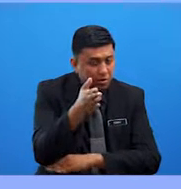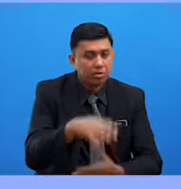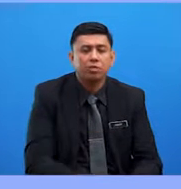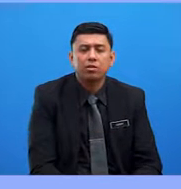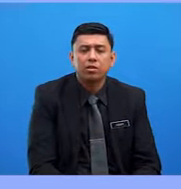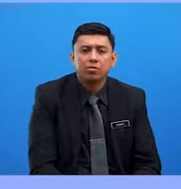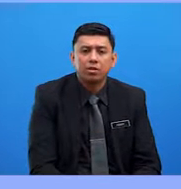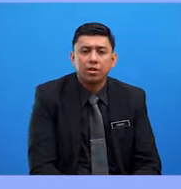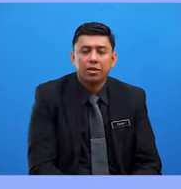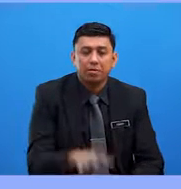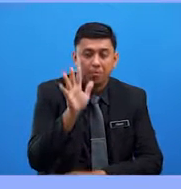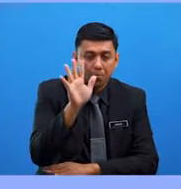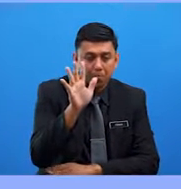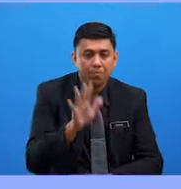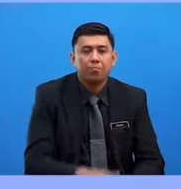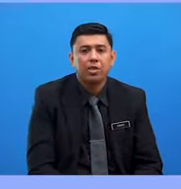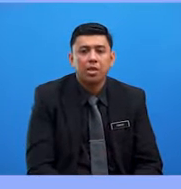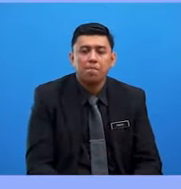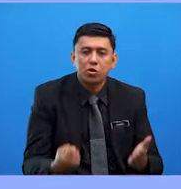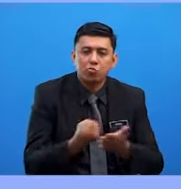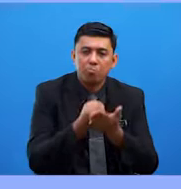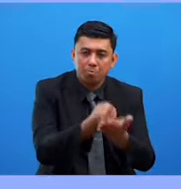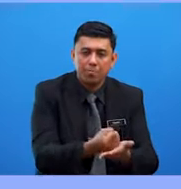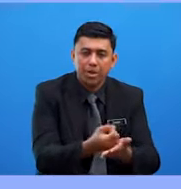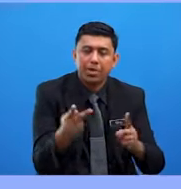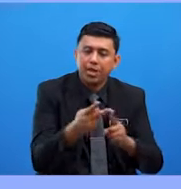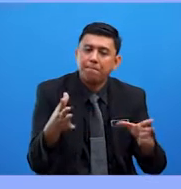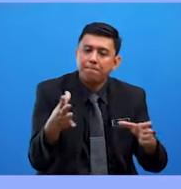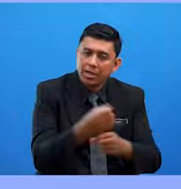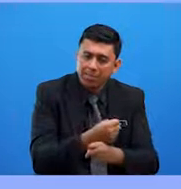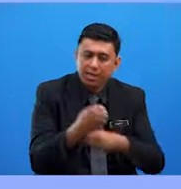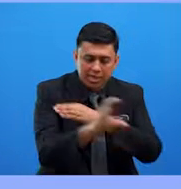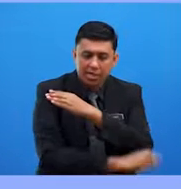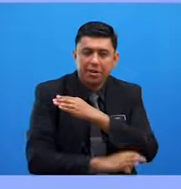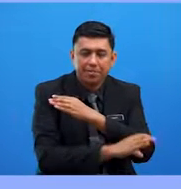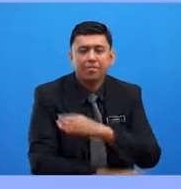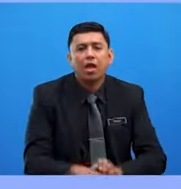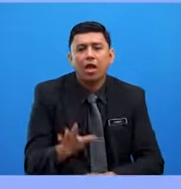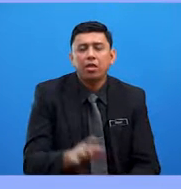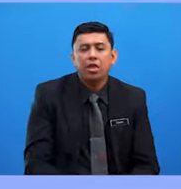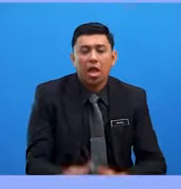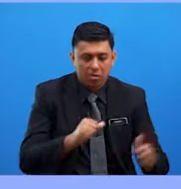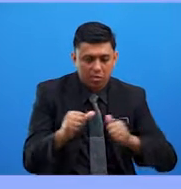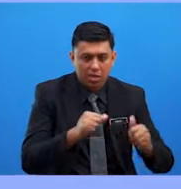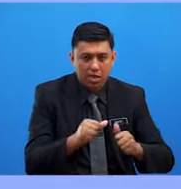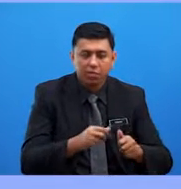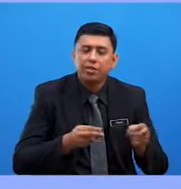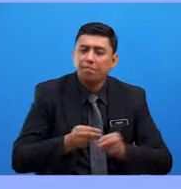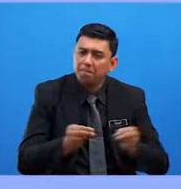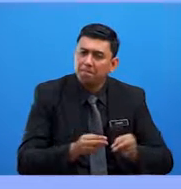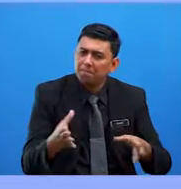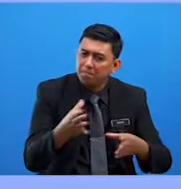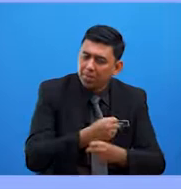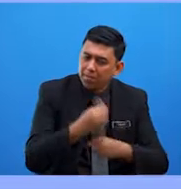meningkat. Kelima, menyumbang kepada pendapatan negara, di mana aktiviti perniagaan